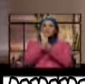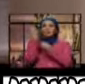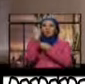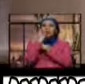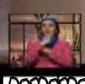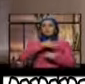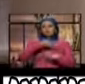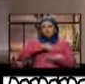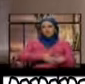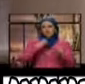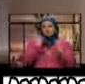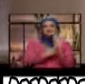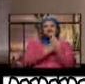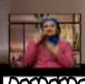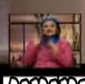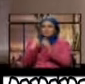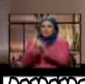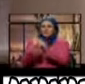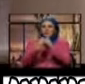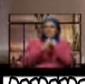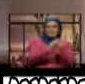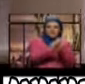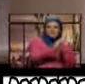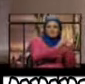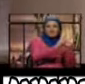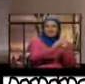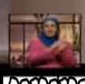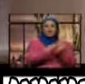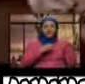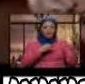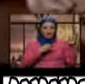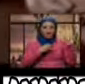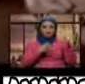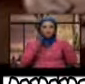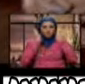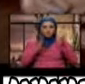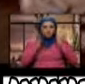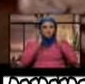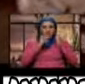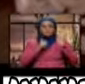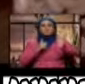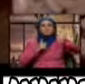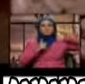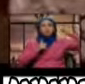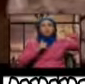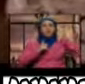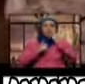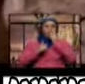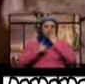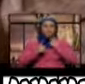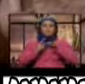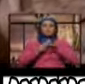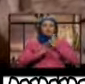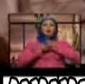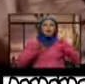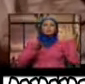الشيوخ ويروح مع ده ويروح مع ده، لسه جاي. لكن الثاني اللي بيعبد من 20 سنة وهو صغير، يمكن الحكاية خدت عنه صفة العادة. أيوة.